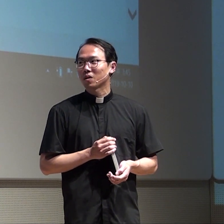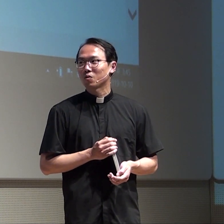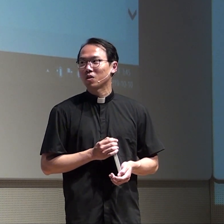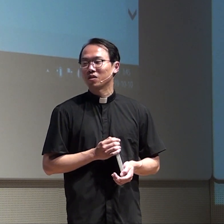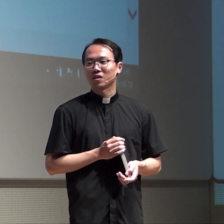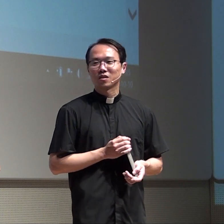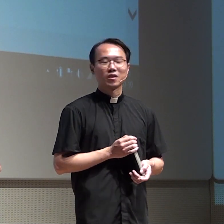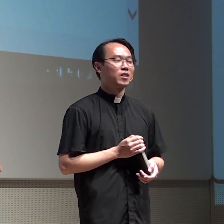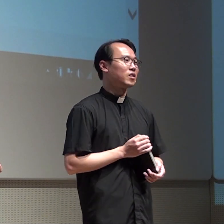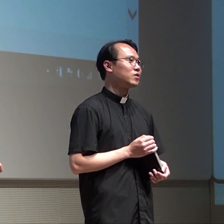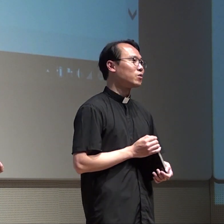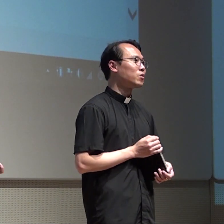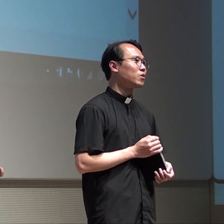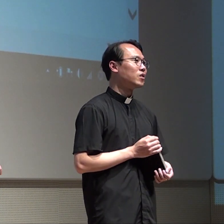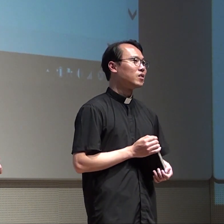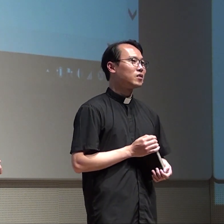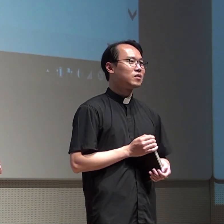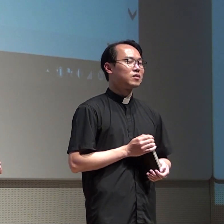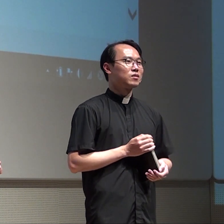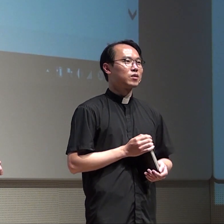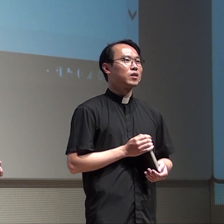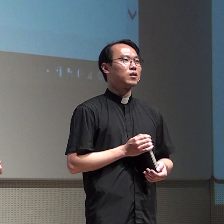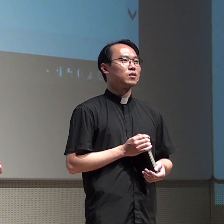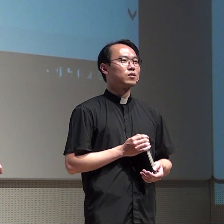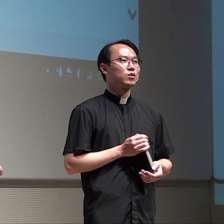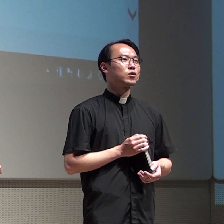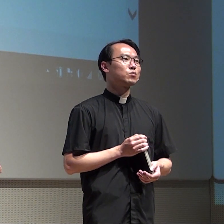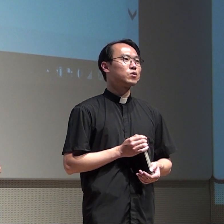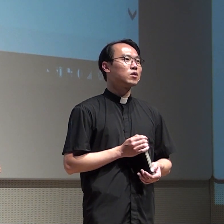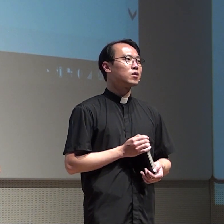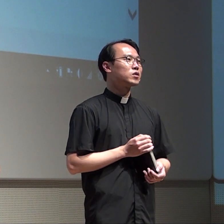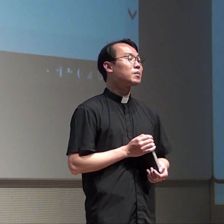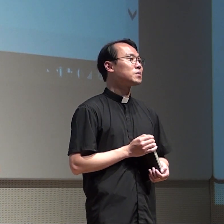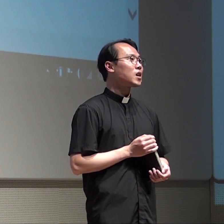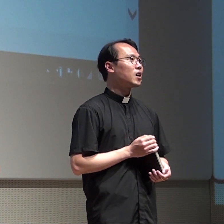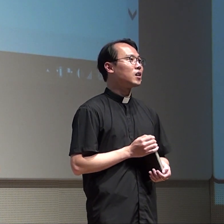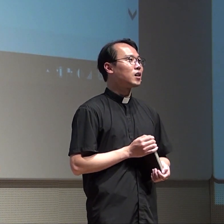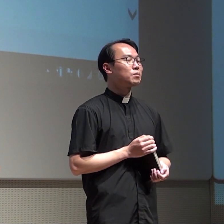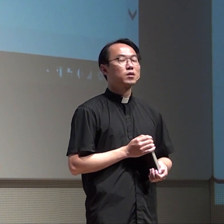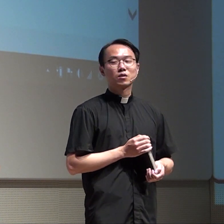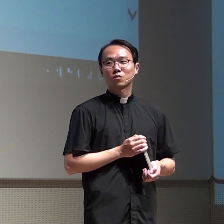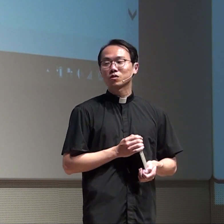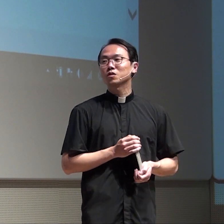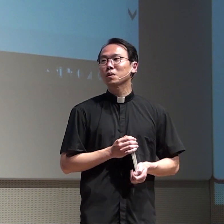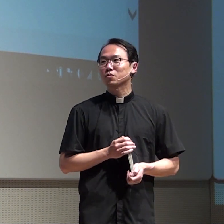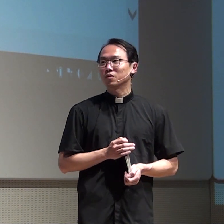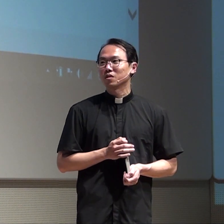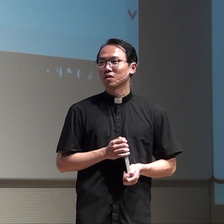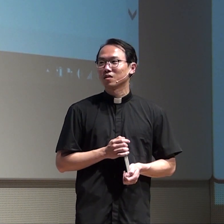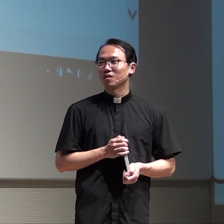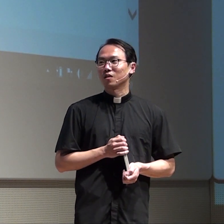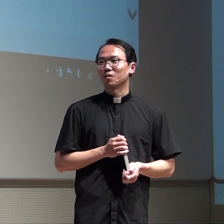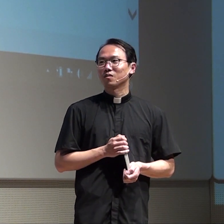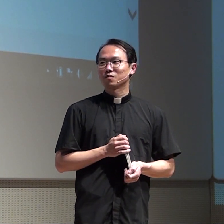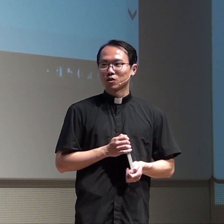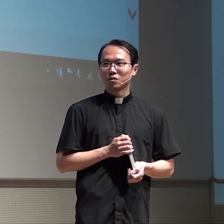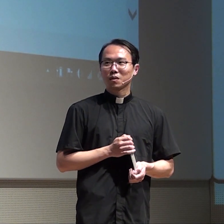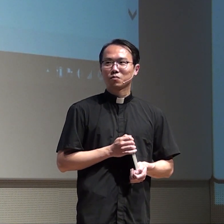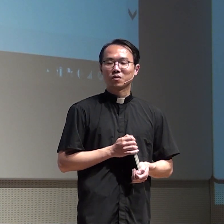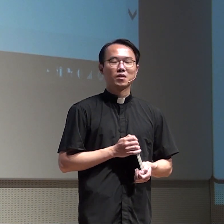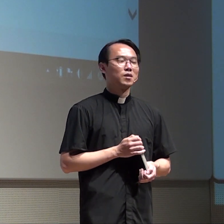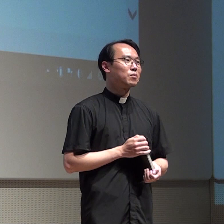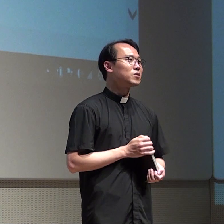사랑과 평화공원. 네. 으로 네. 6시부터 일정이 네. 시작됐죠. 6시부터 새벽 미사 함께 드리고 700분.